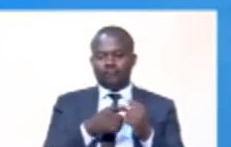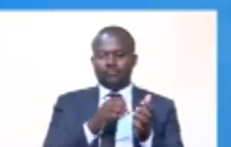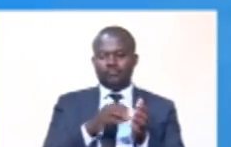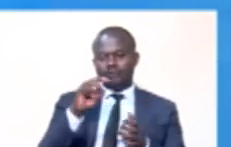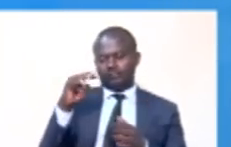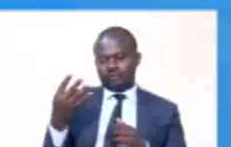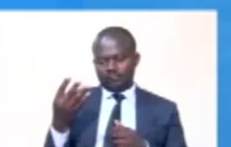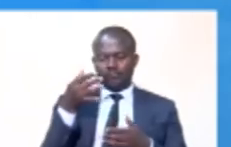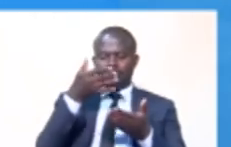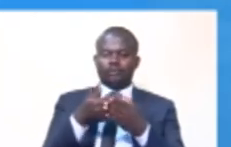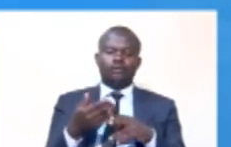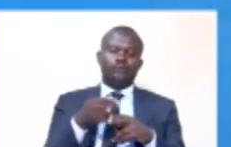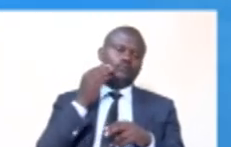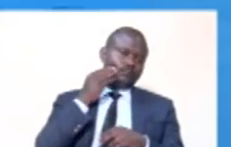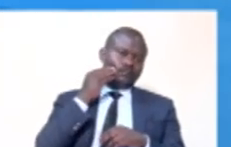$166.4 million bigera kuri